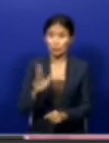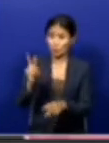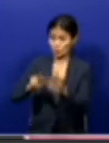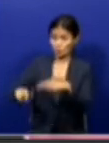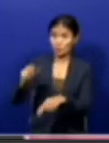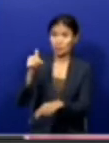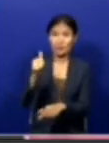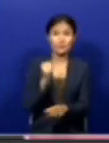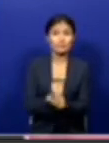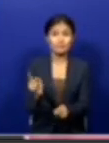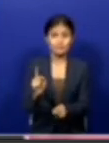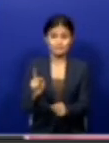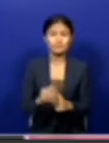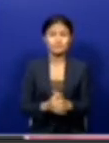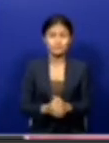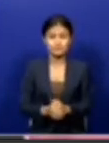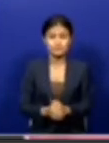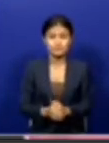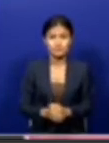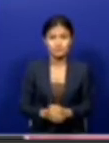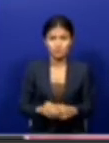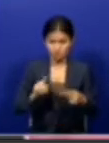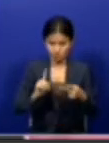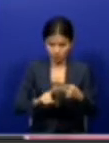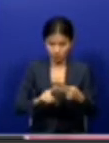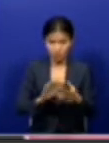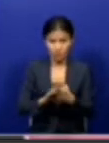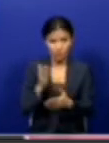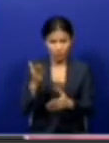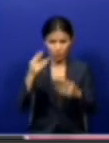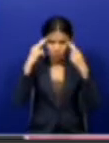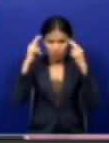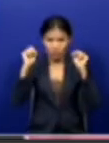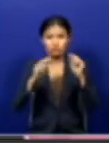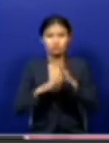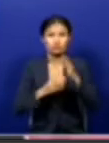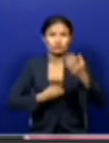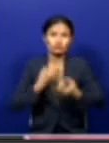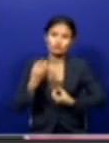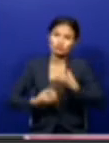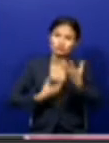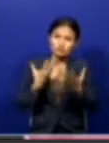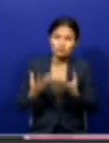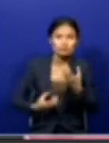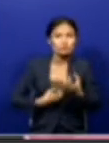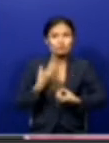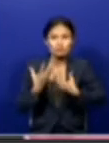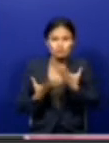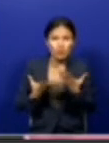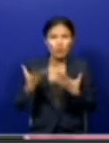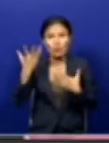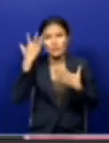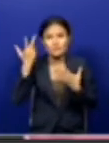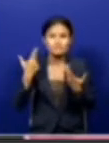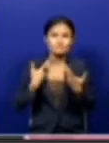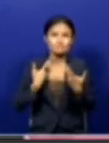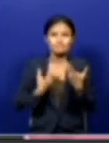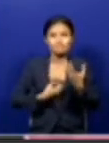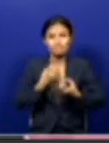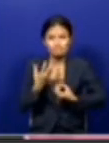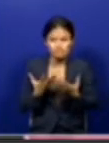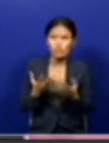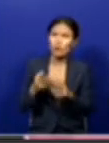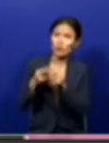ครับผมอยากให้ท่านนายกเนี่ยแสดงวิถีทัศน์แบบอย่างท่านอดีตนายกคนอื่นๆที่เขาได้พูดนี่เขาแสดงมาครับเพราะมันเป็น